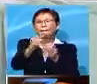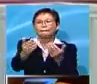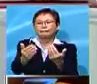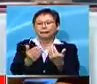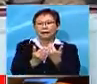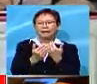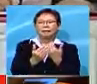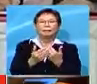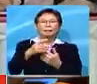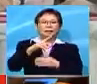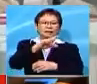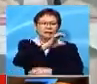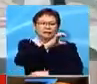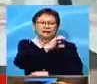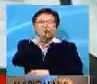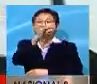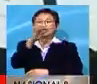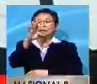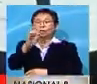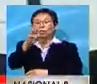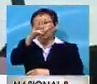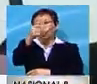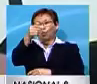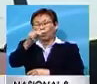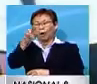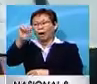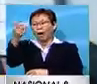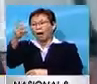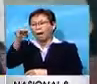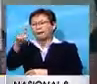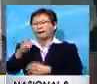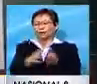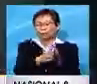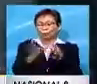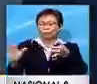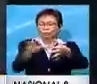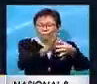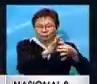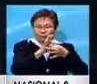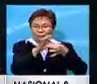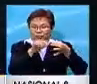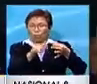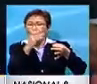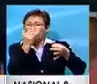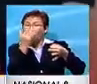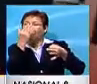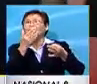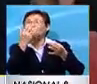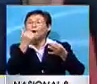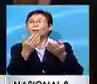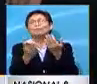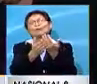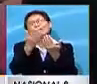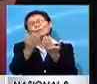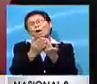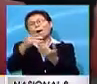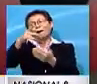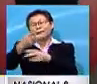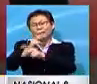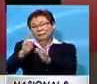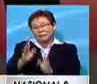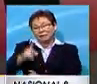Ketua Eksekutif PTPTN Wan Ahmad Wan Yusof berkata, usaha sama tersebut bertujuan memudahkan peminjam